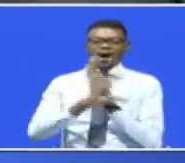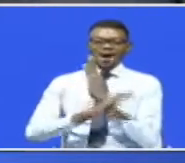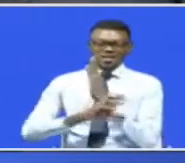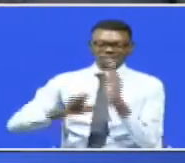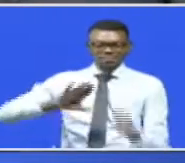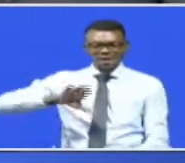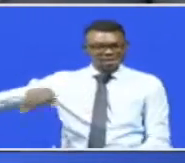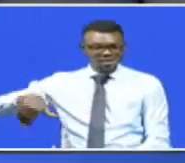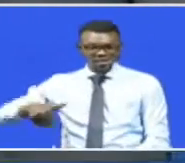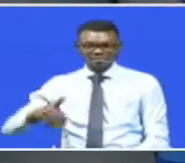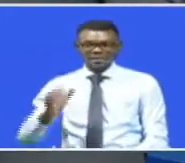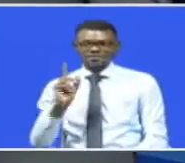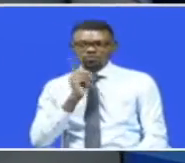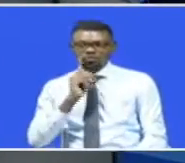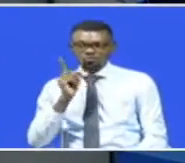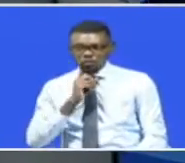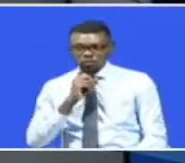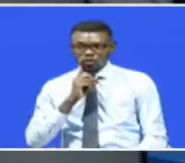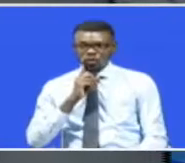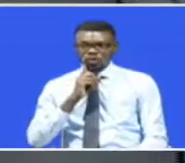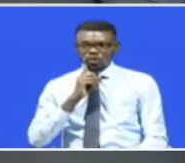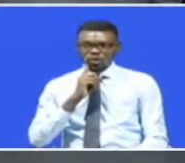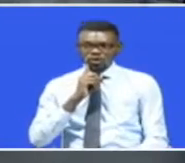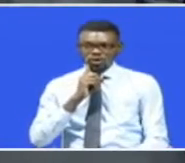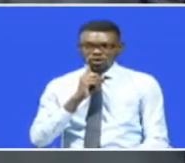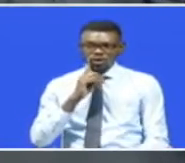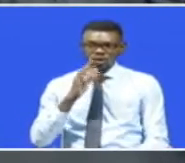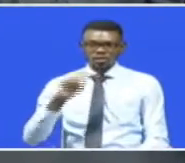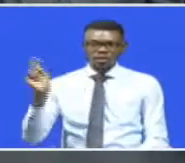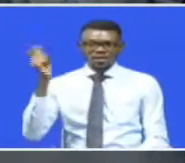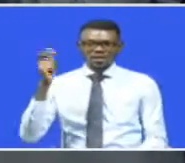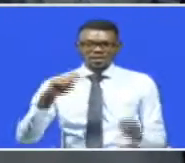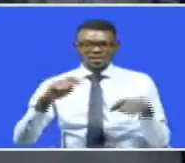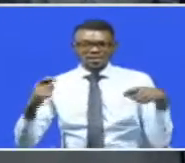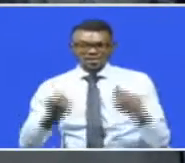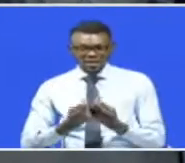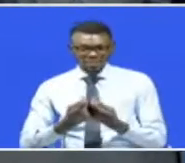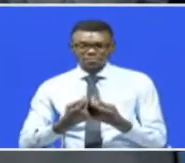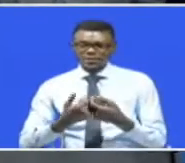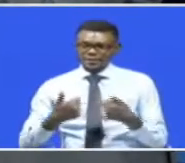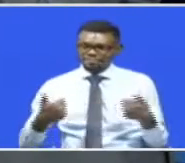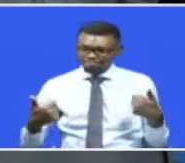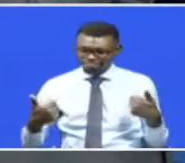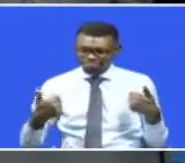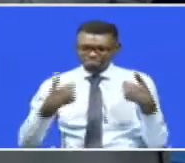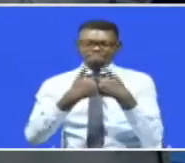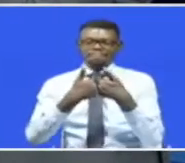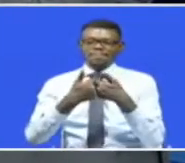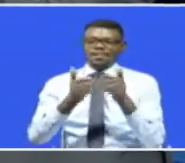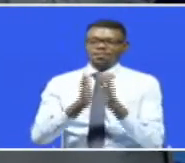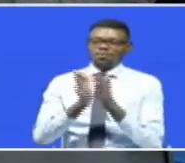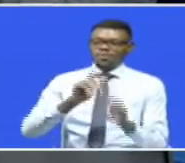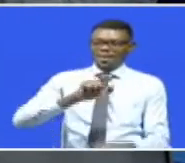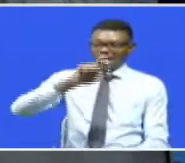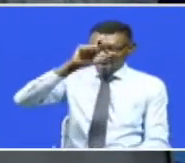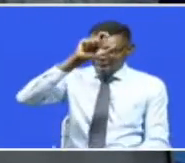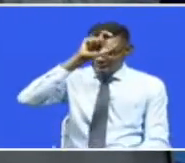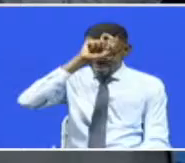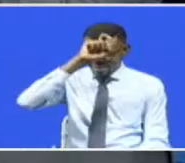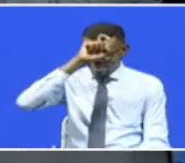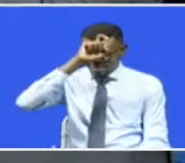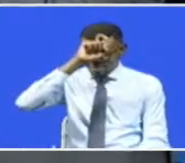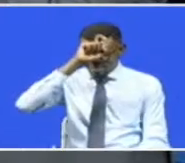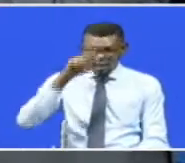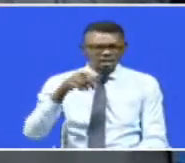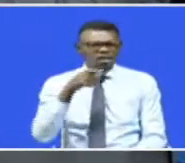Kesho sisi ya kesho, naam, Harambee Stars timu ya nyumbani inachuana na Mo Salah wa Liverpool, Misri.